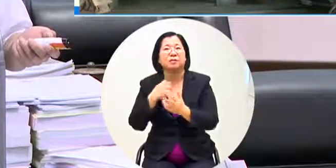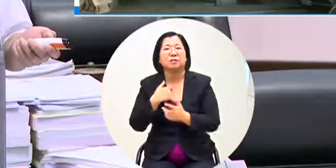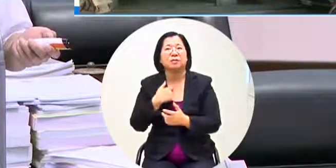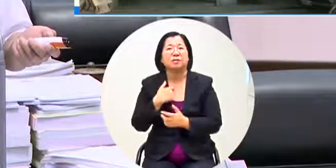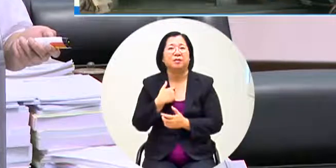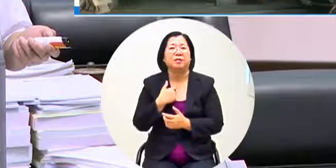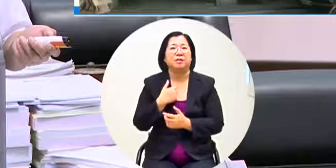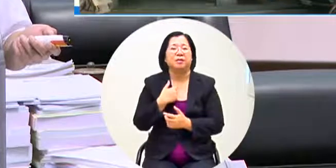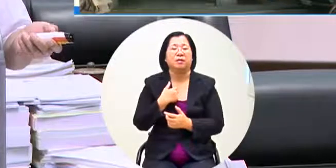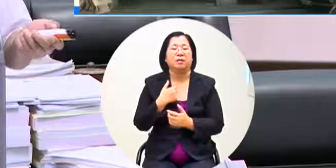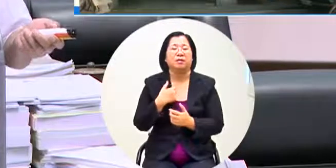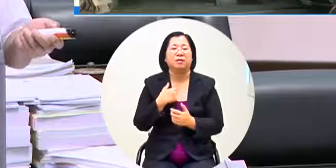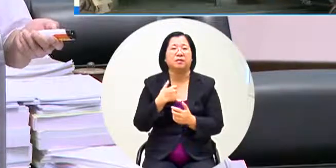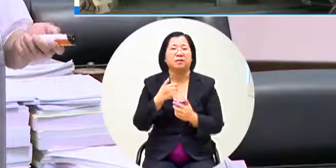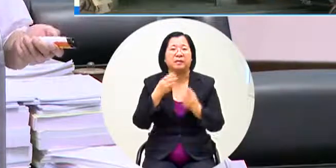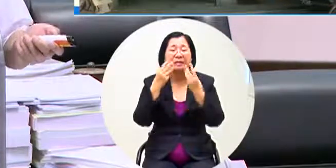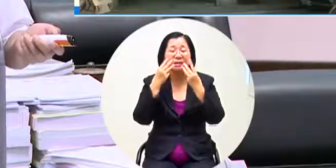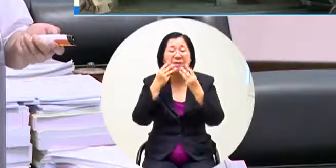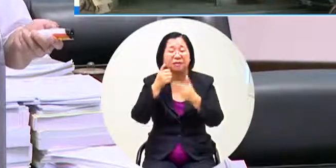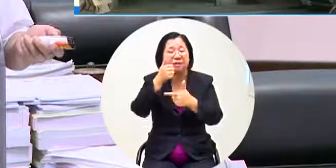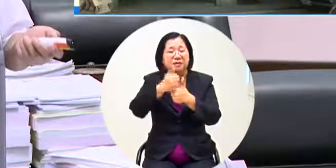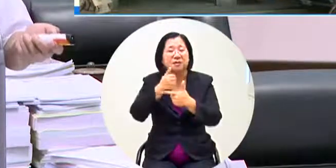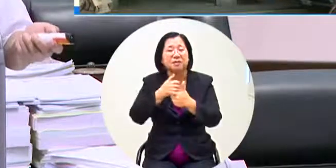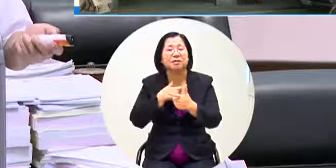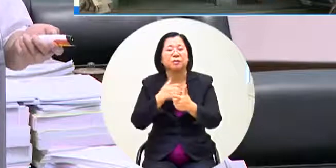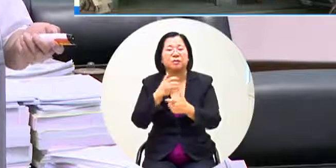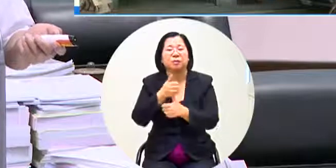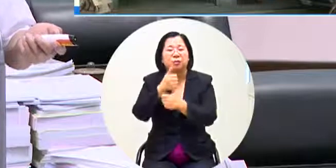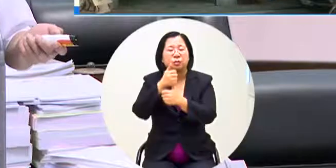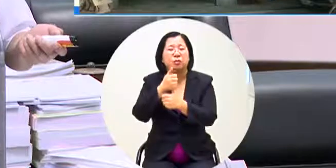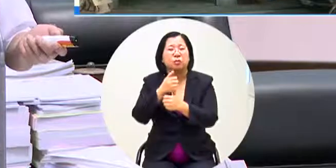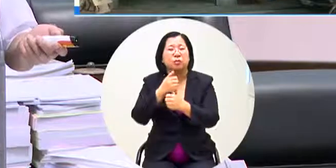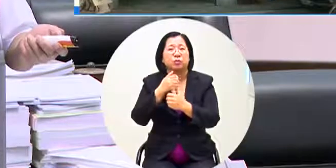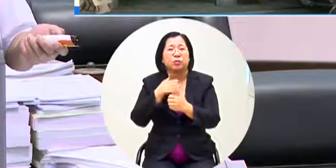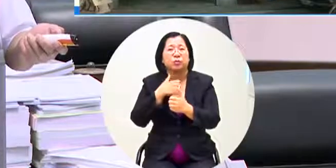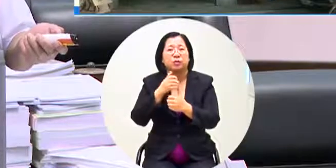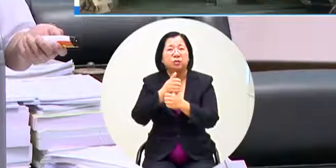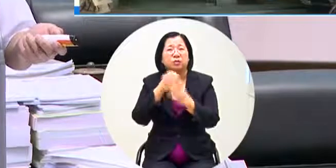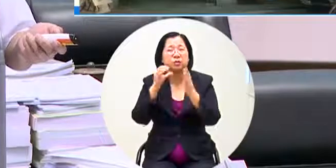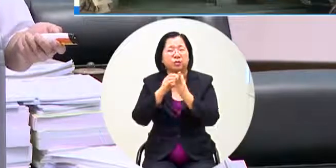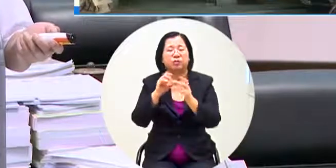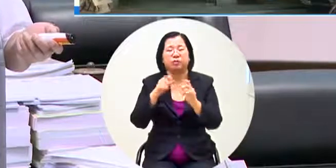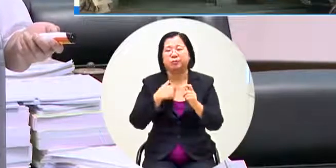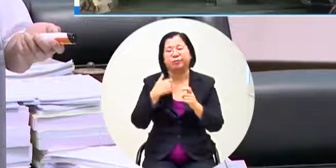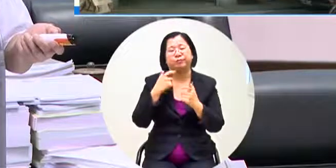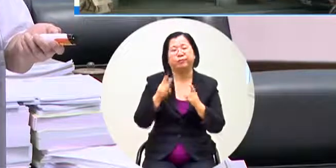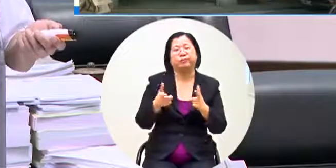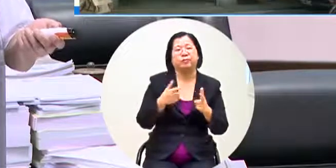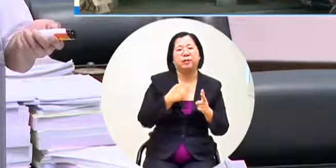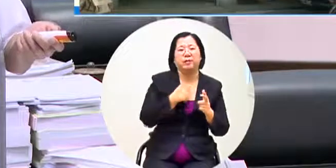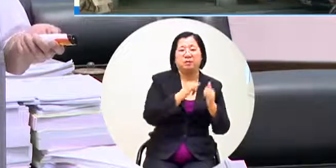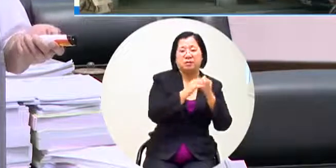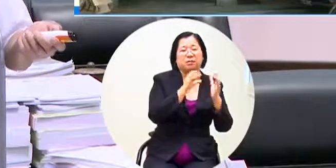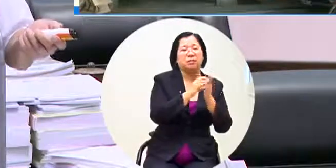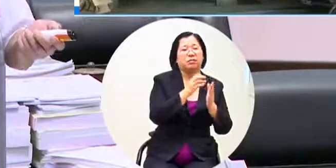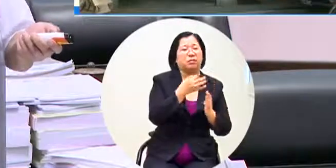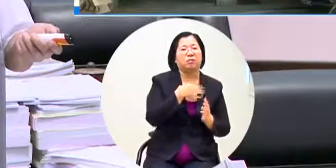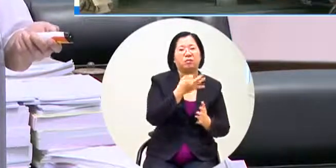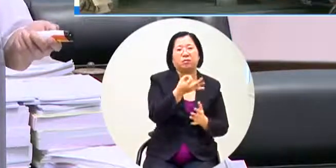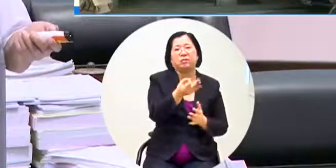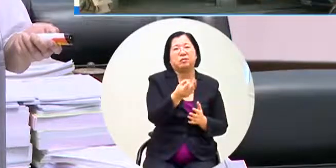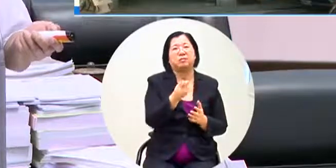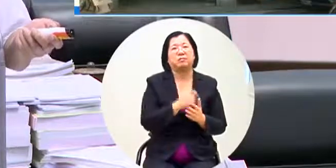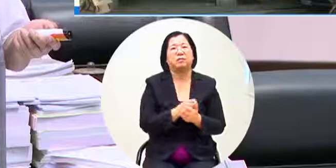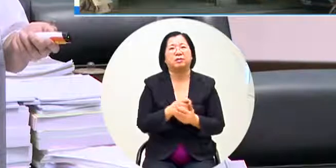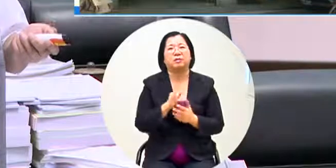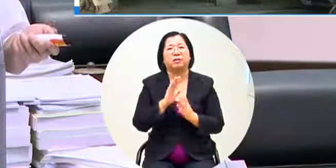个维护管理啦吼。啊，社会局讲，这阮无钱，阮当啊等吼，这个公所，啊公所，佮